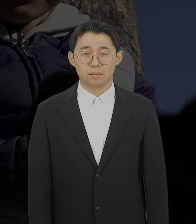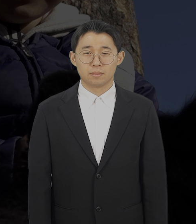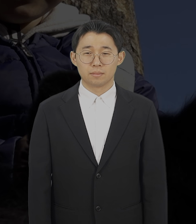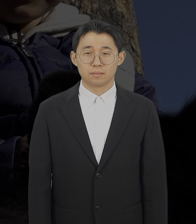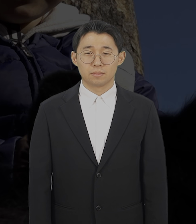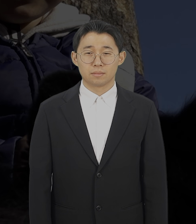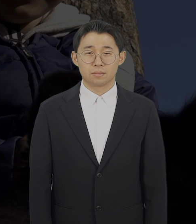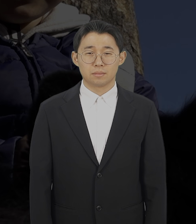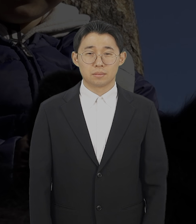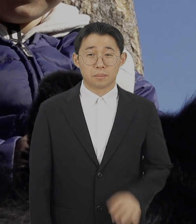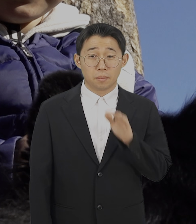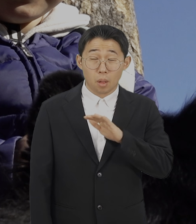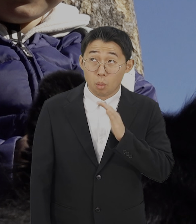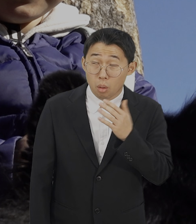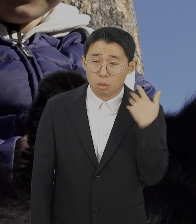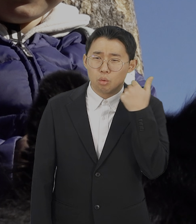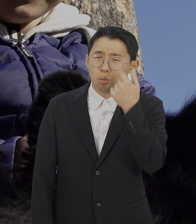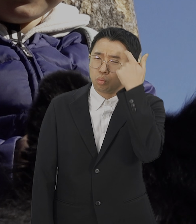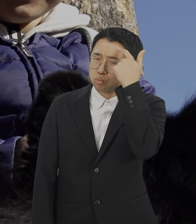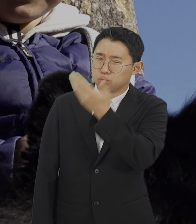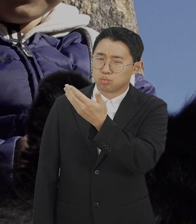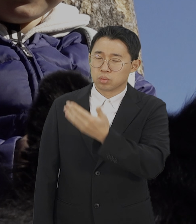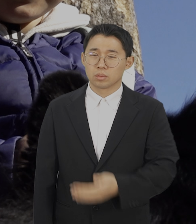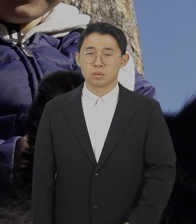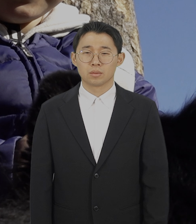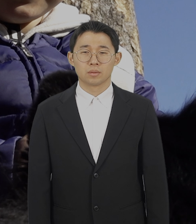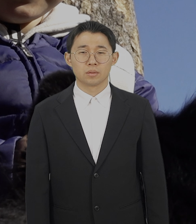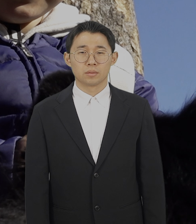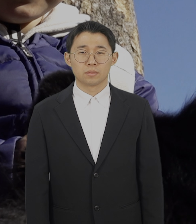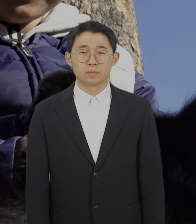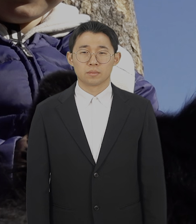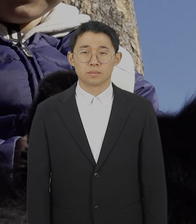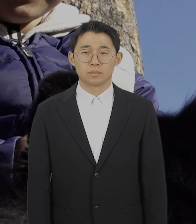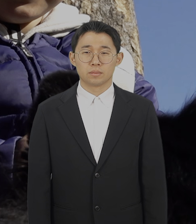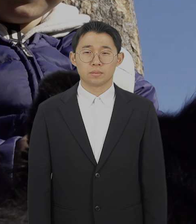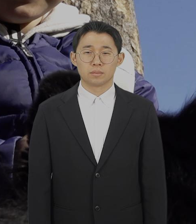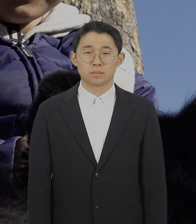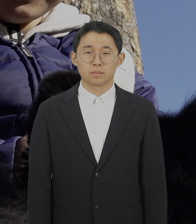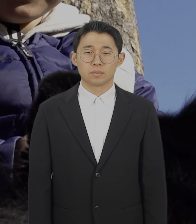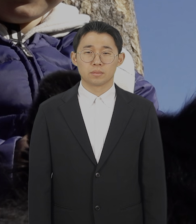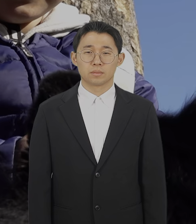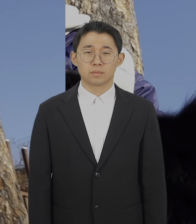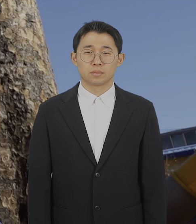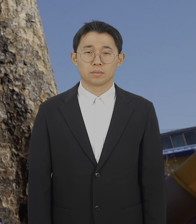돼. 만져도 되는지 주인에게 물어보자.